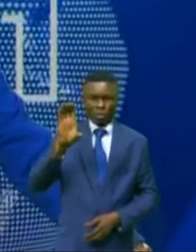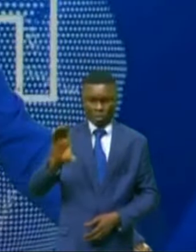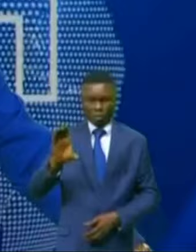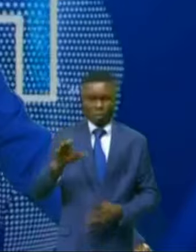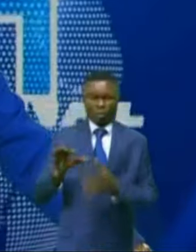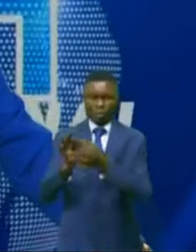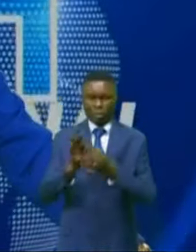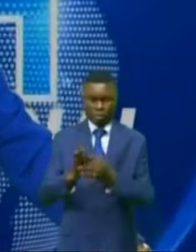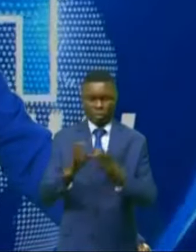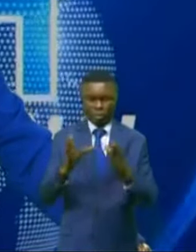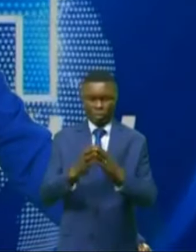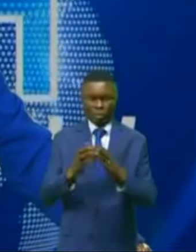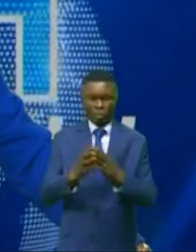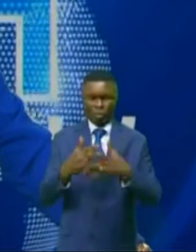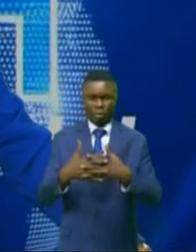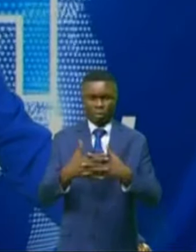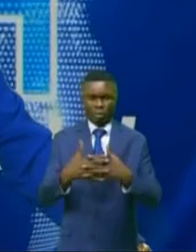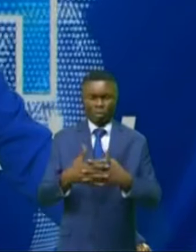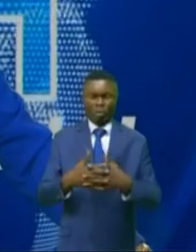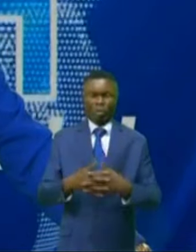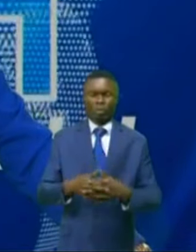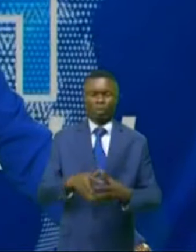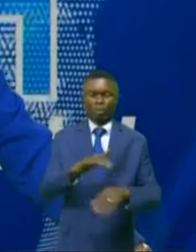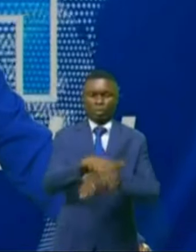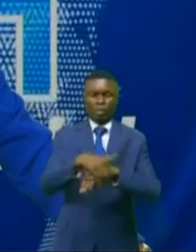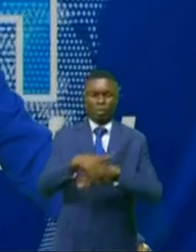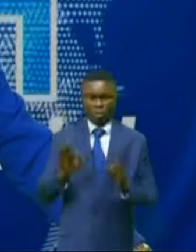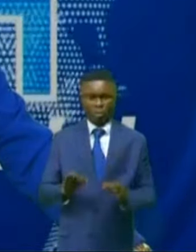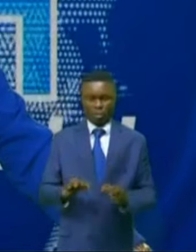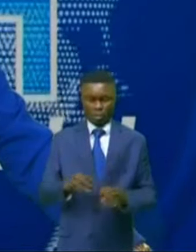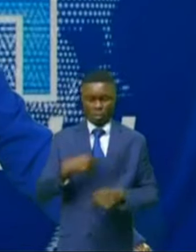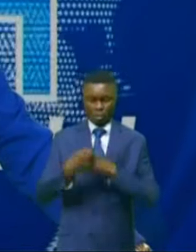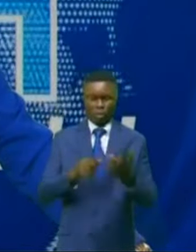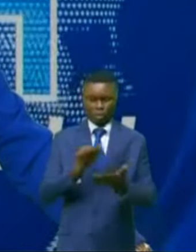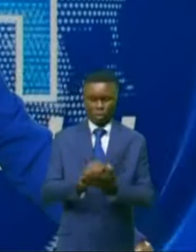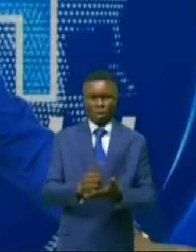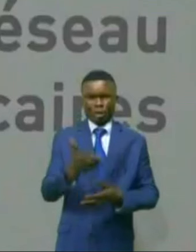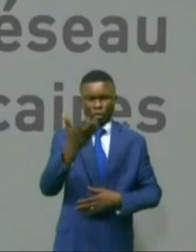la coopération britannique qui l'ont exécuté. Retournez.